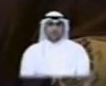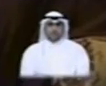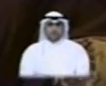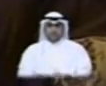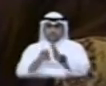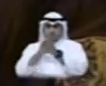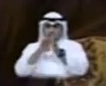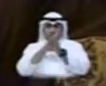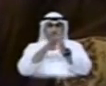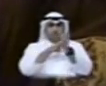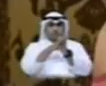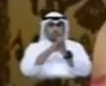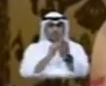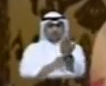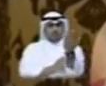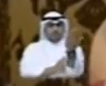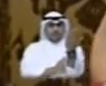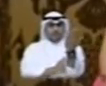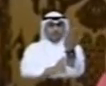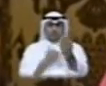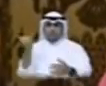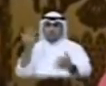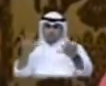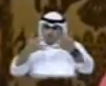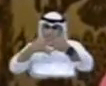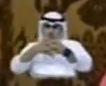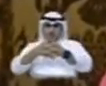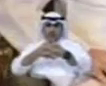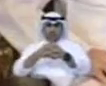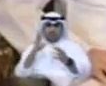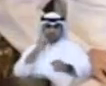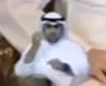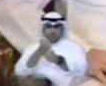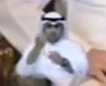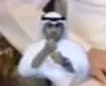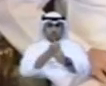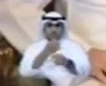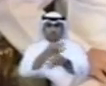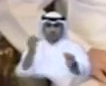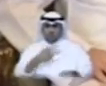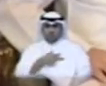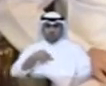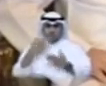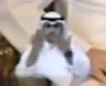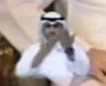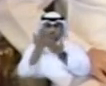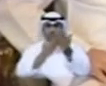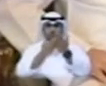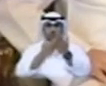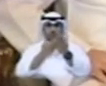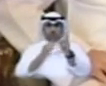المناهج يتطلب تضافرا لكل الجهود من جميع أقطاب المنظومة التعليمية والتربوية